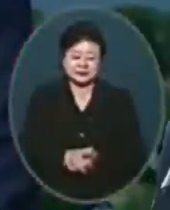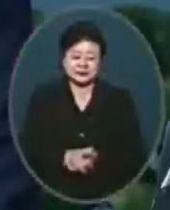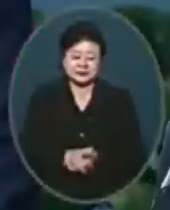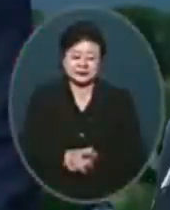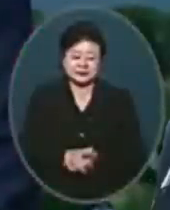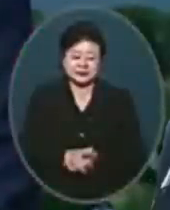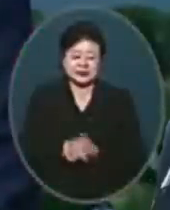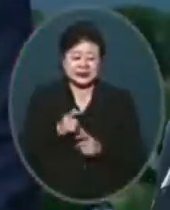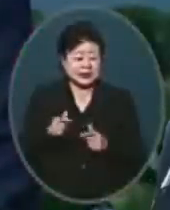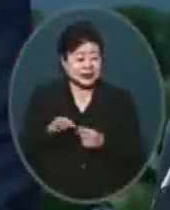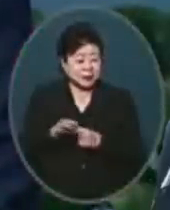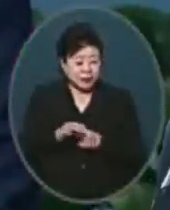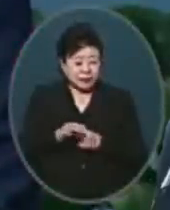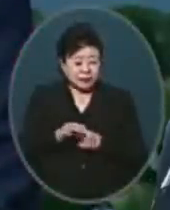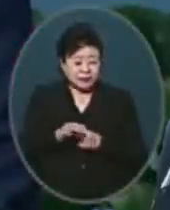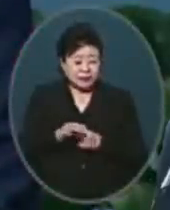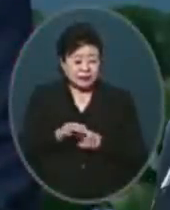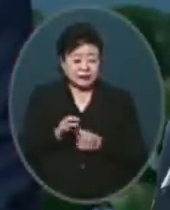그렇지 않으면